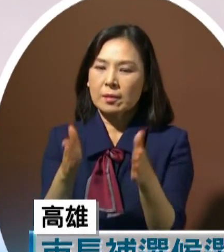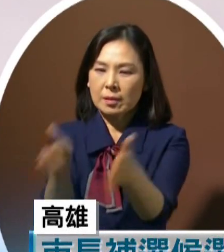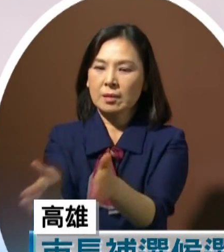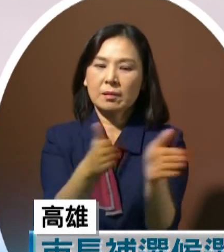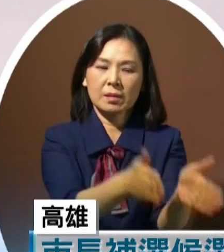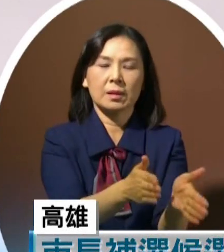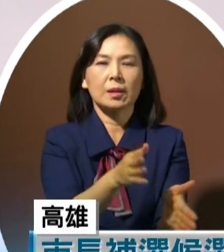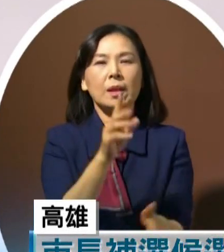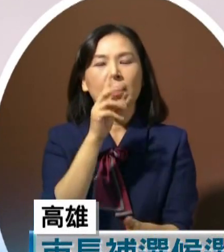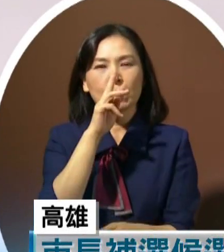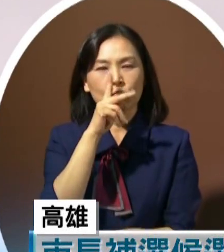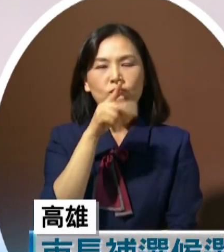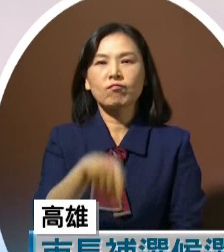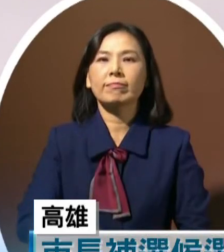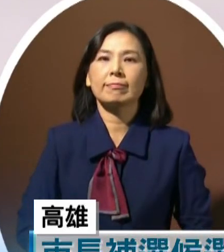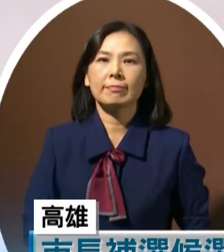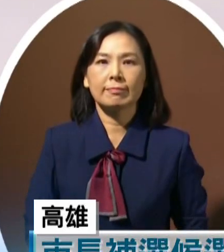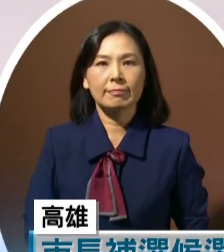跟原因。